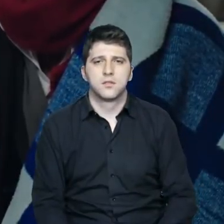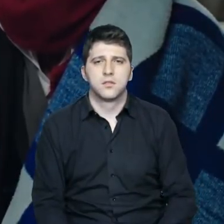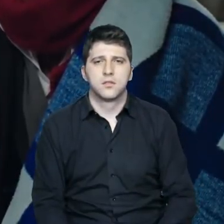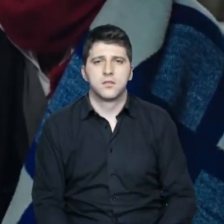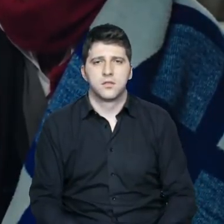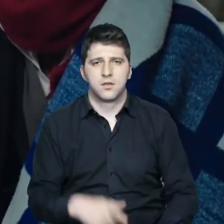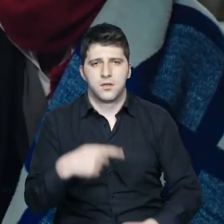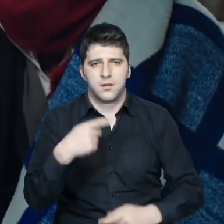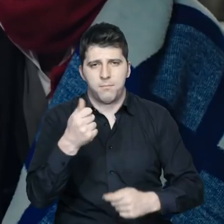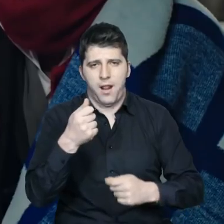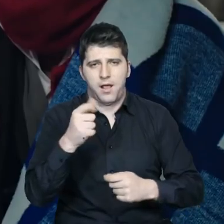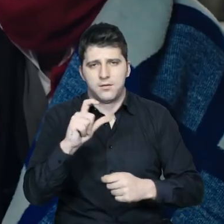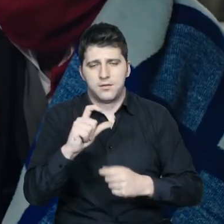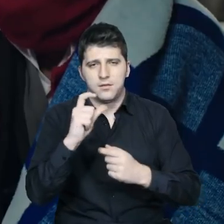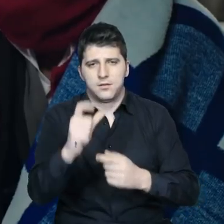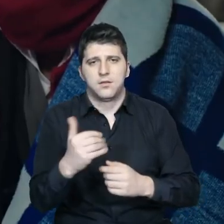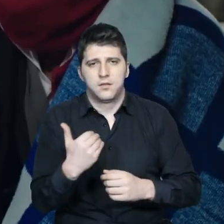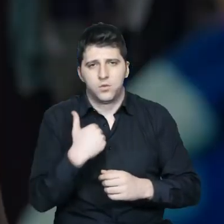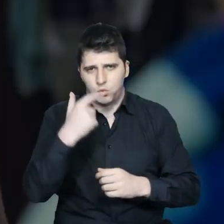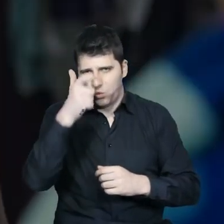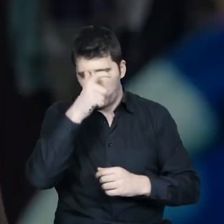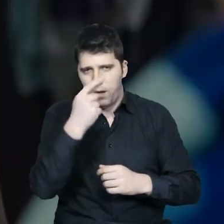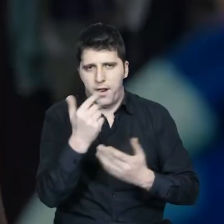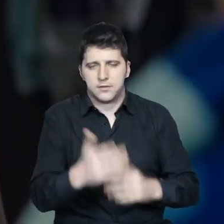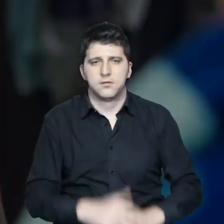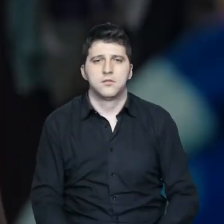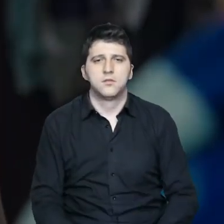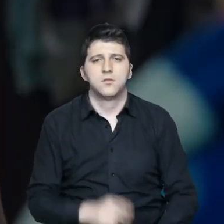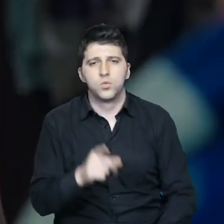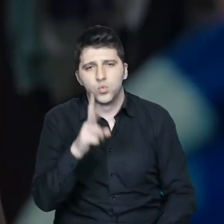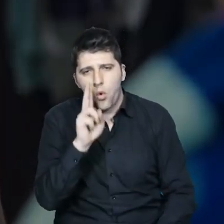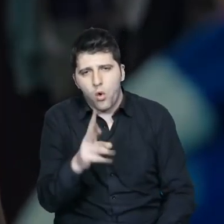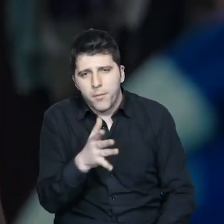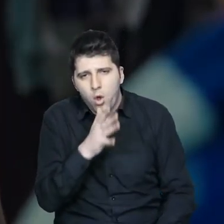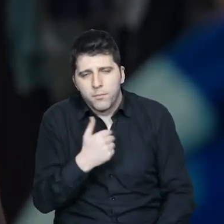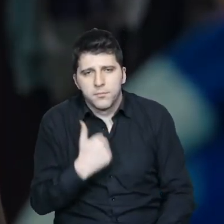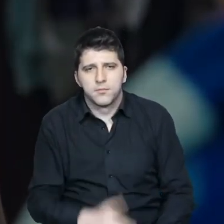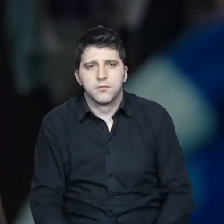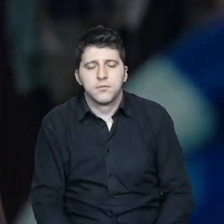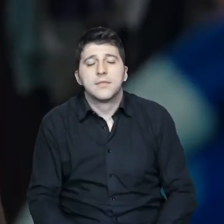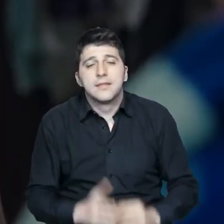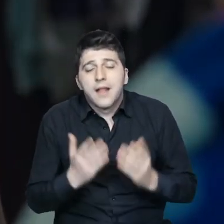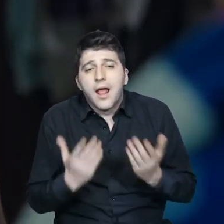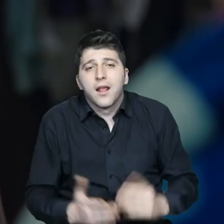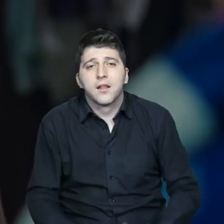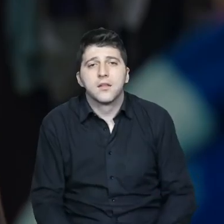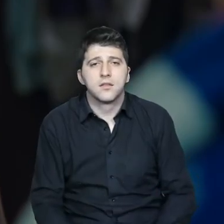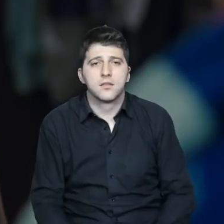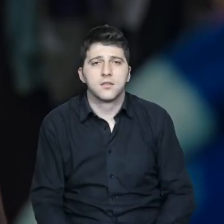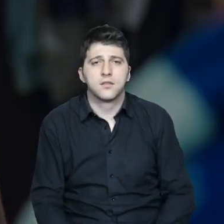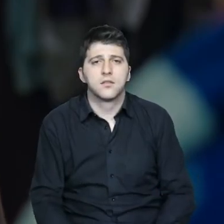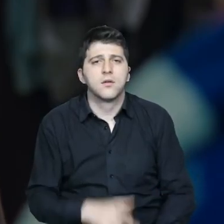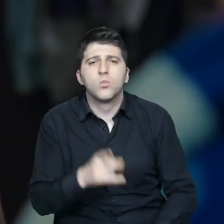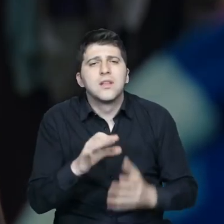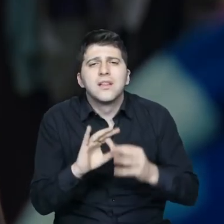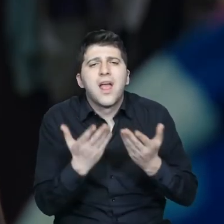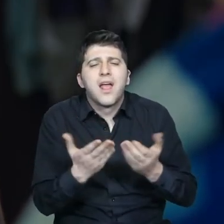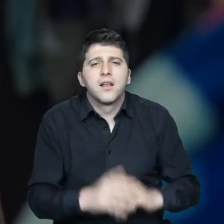Banknot İbrahim abi. Evet, ülkemizin parası. Onu görüyorum. Ve nedir